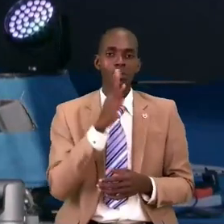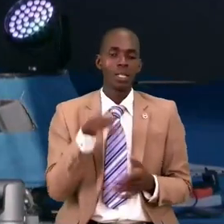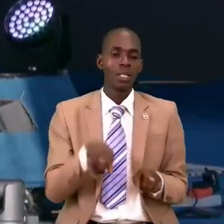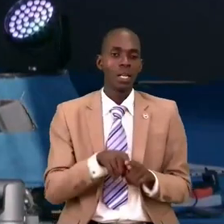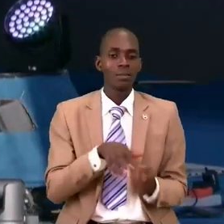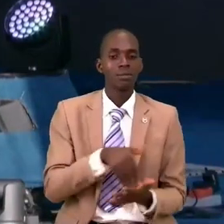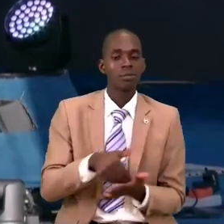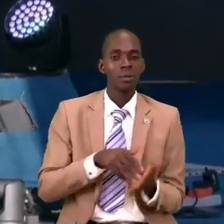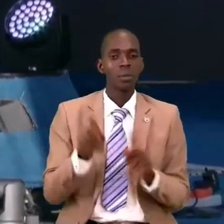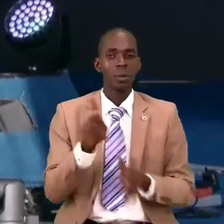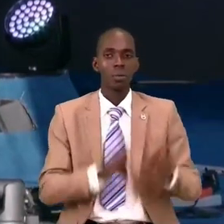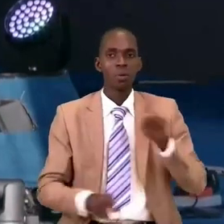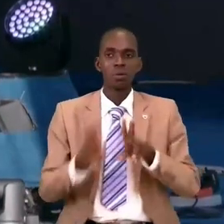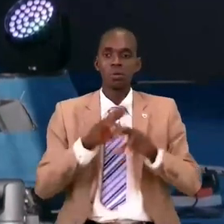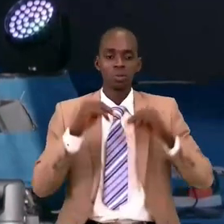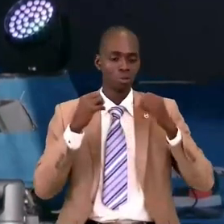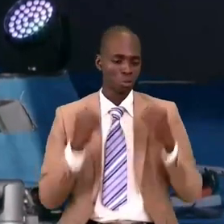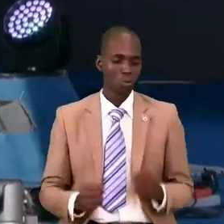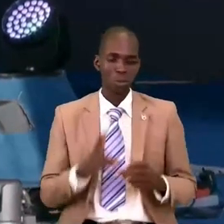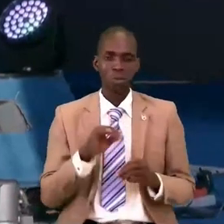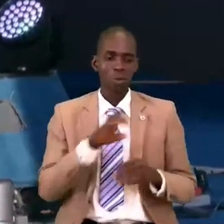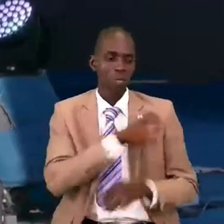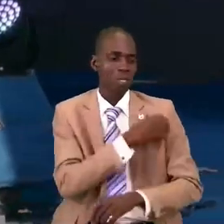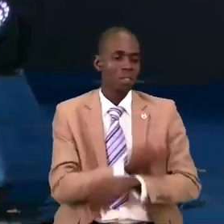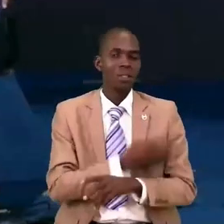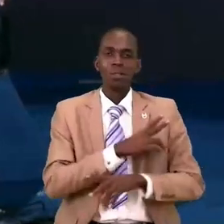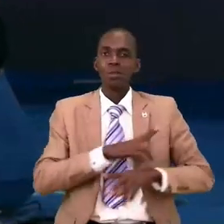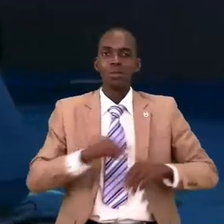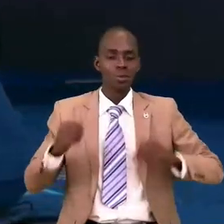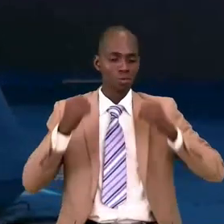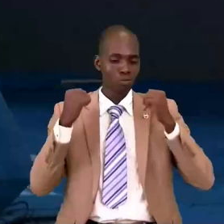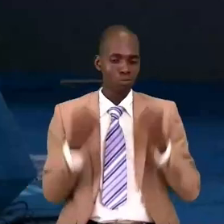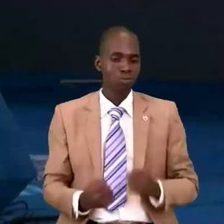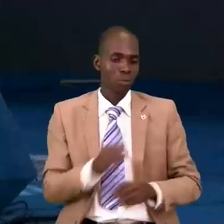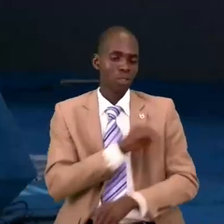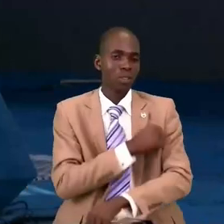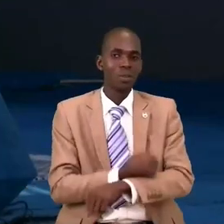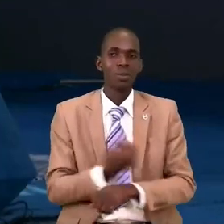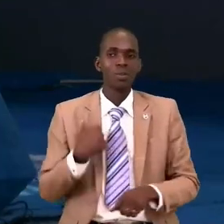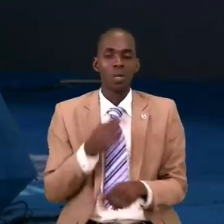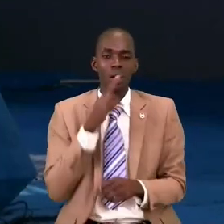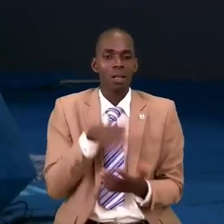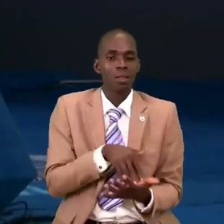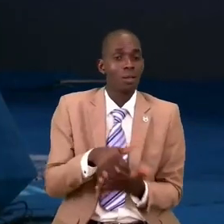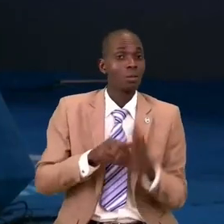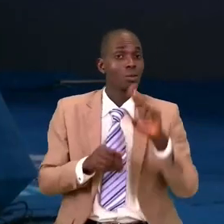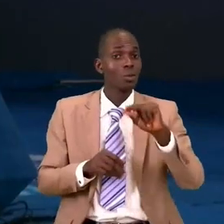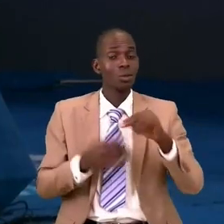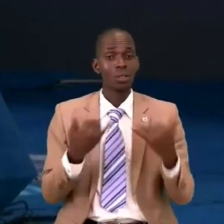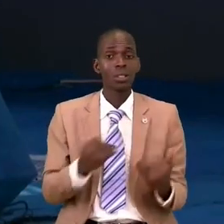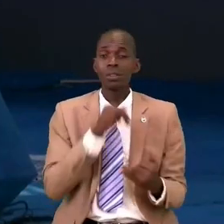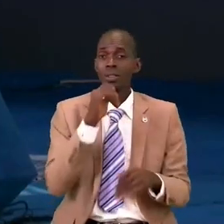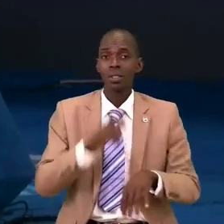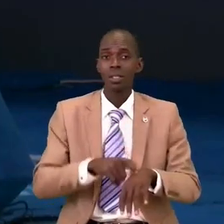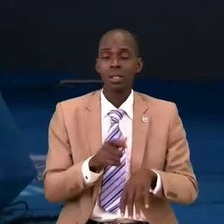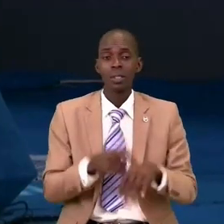vertébrale, comme endémique. Non, ce n'est pas le jour ça. C'est le jour où les ministres de Dieu, nous allons regarder